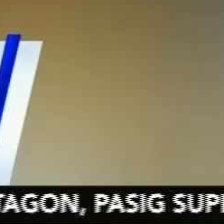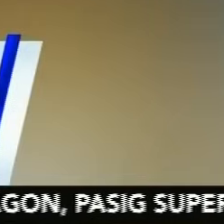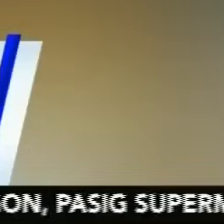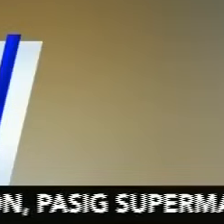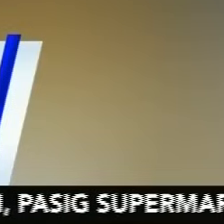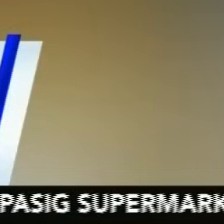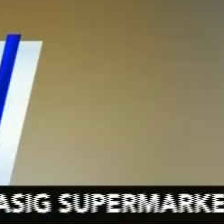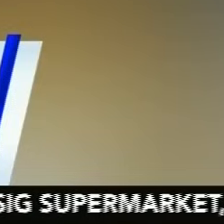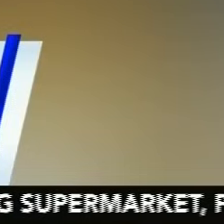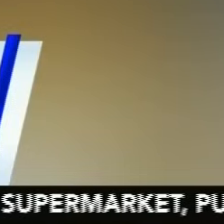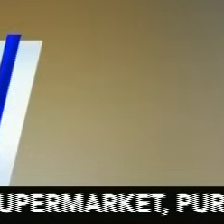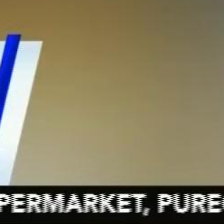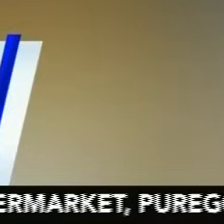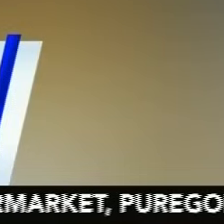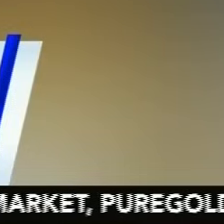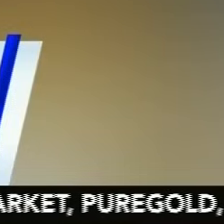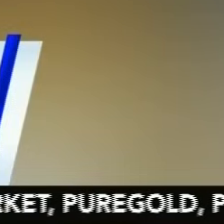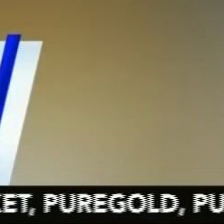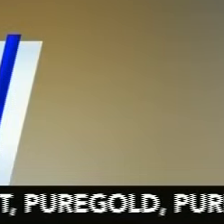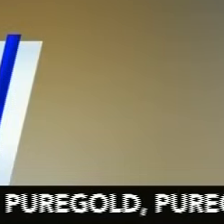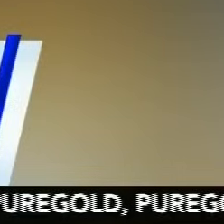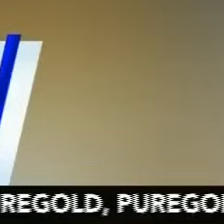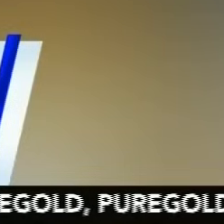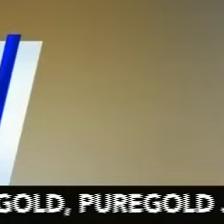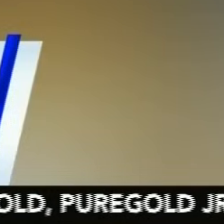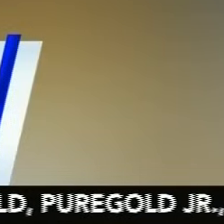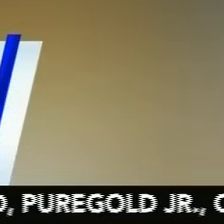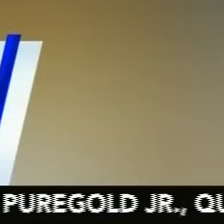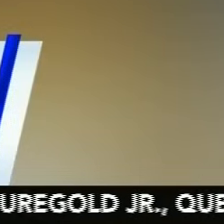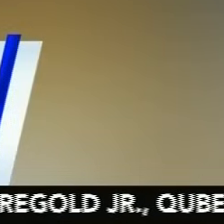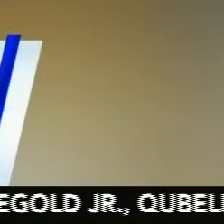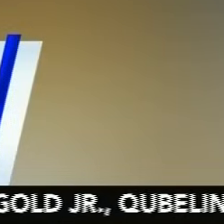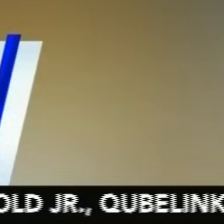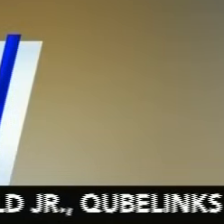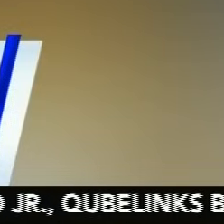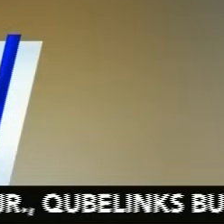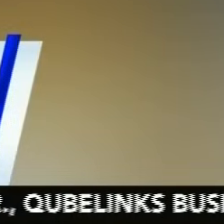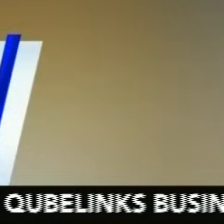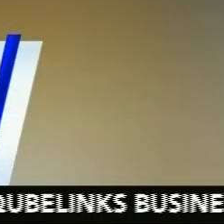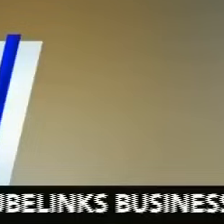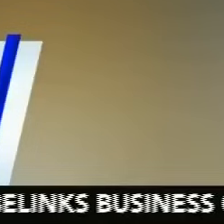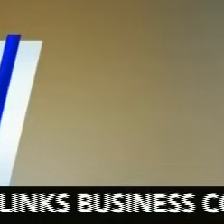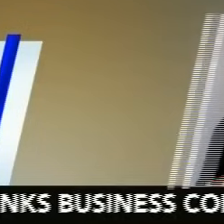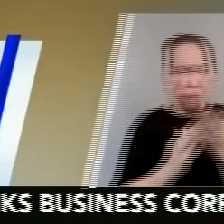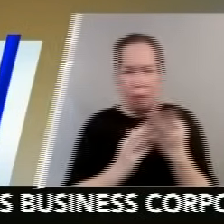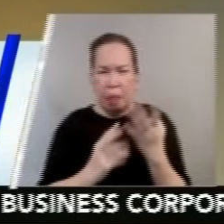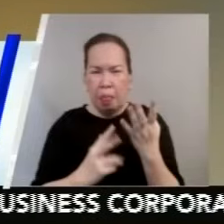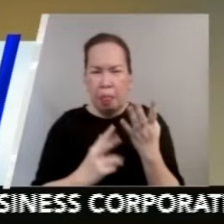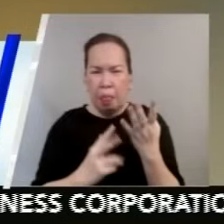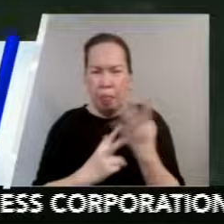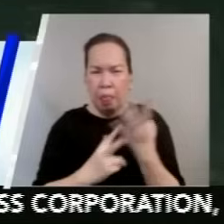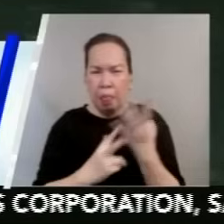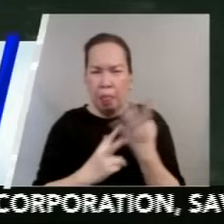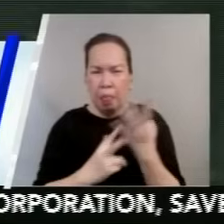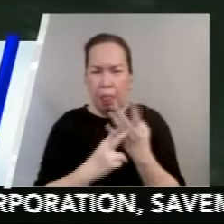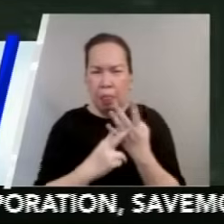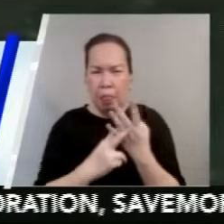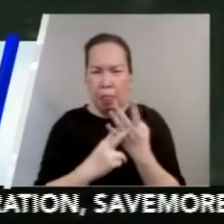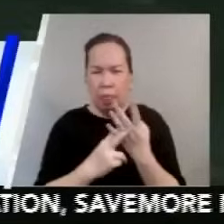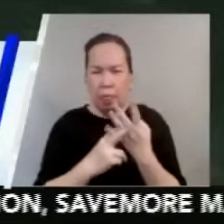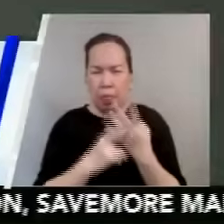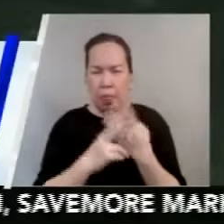daliri ang isang apat na taong gulang mulang nu esha matapos mapagkamalang ballpen ang paputok na tinawag na d bomb sa